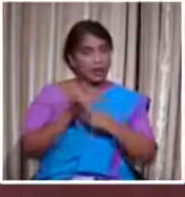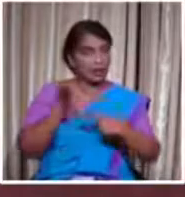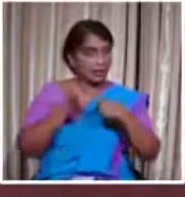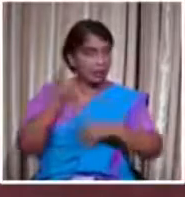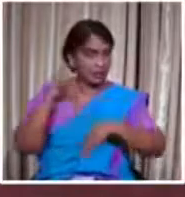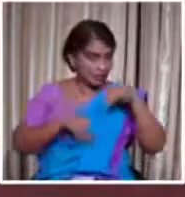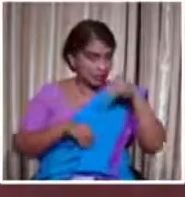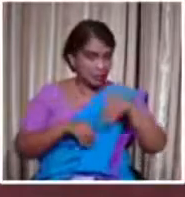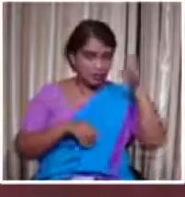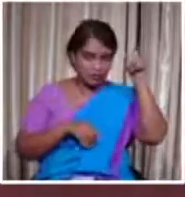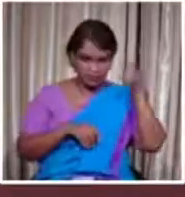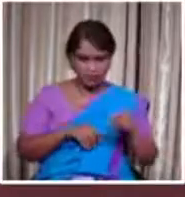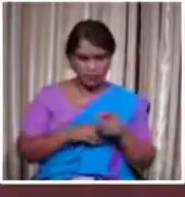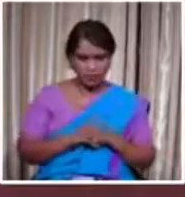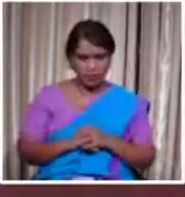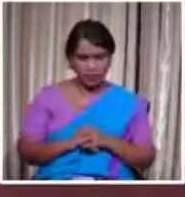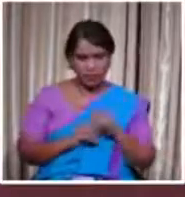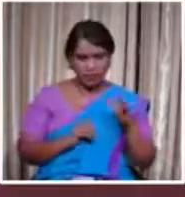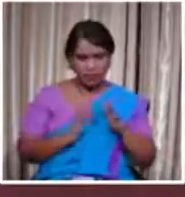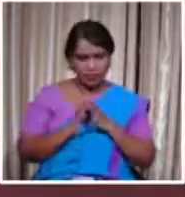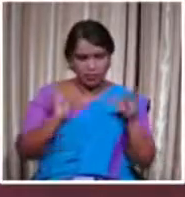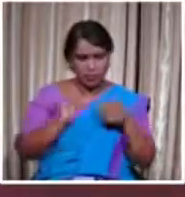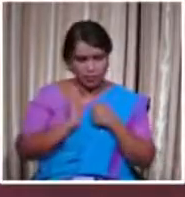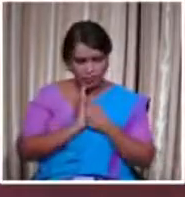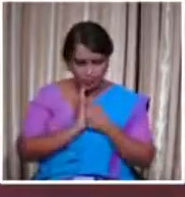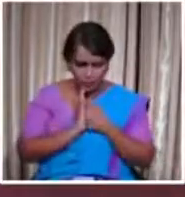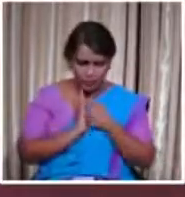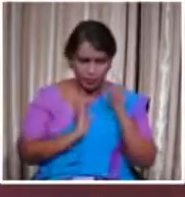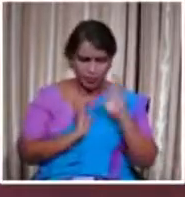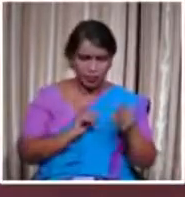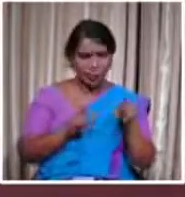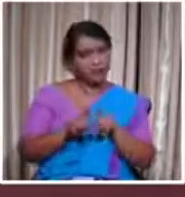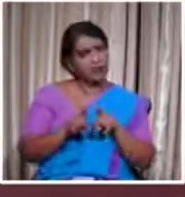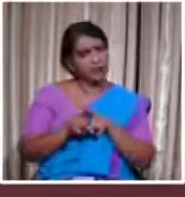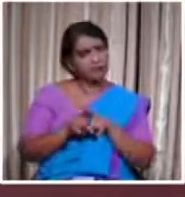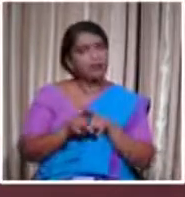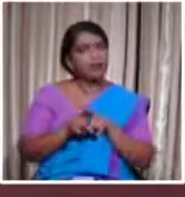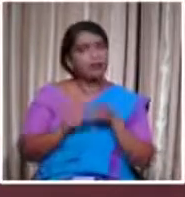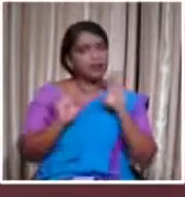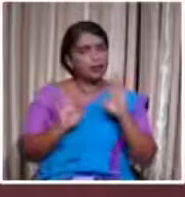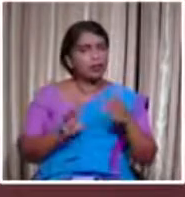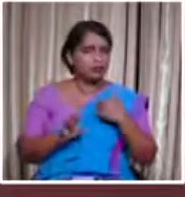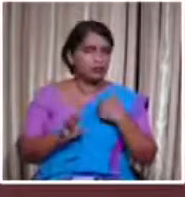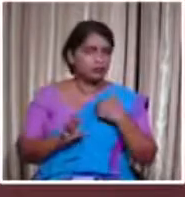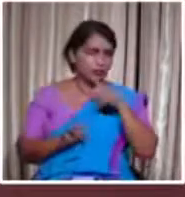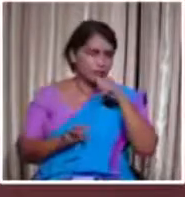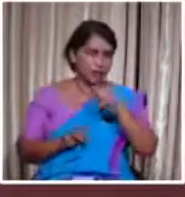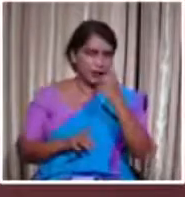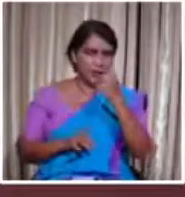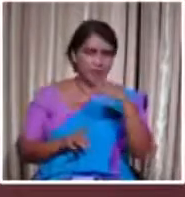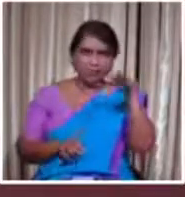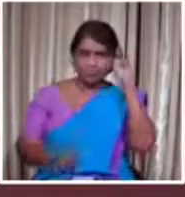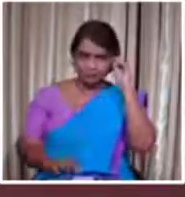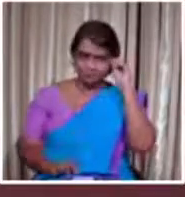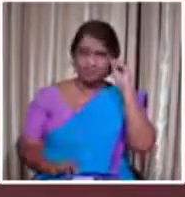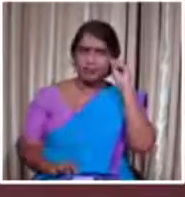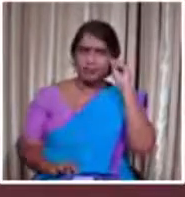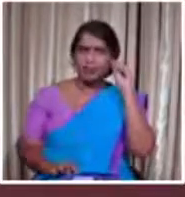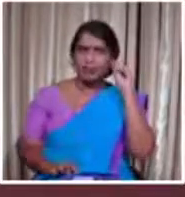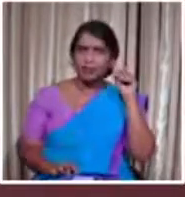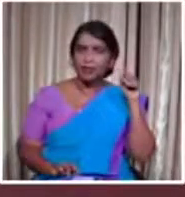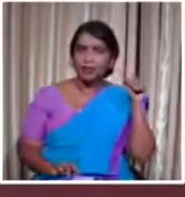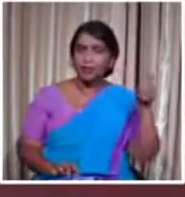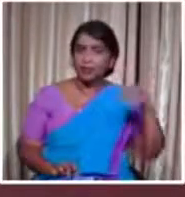දේශපාලඥයෙක් එතුමාට එදා ලොකු ගෞරවයක් තිබුණා හැබැයි මම අද එක දෙයක් ඉගෙන ගත්තා